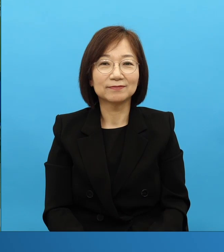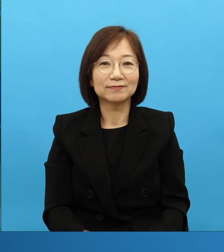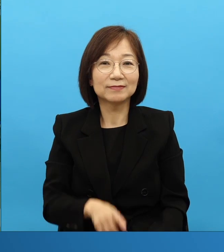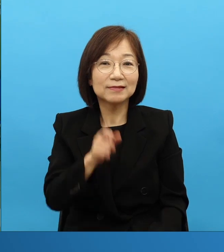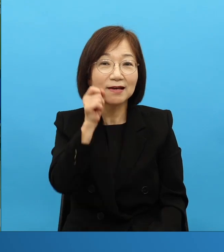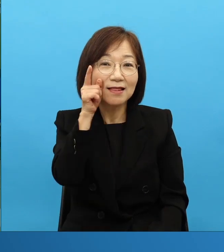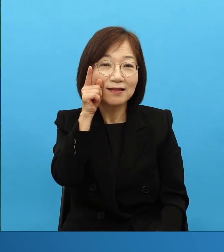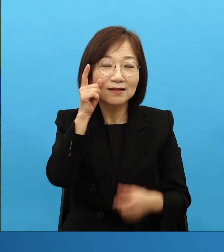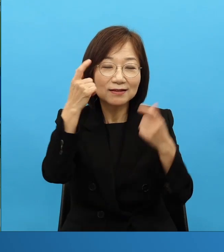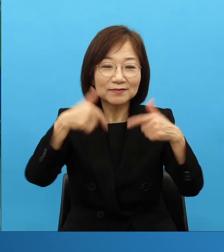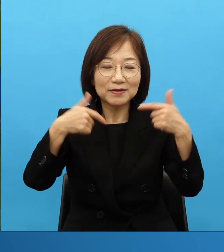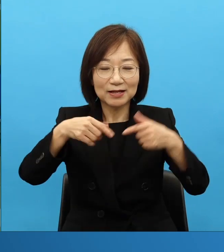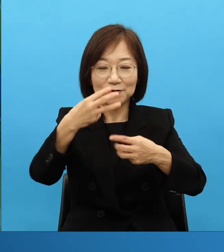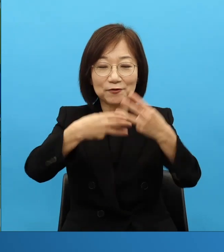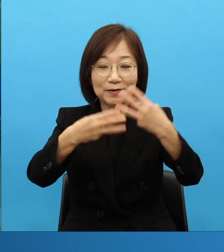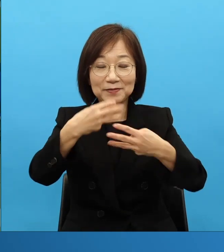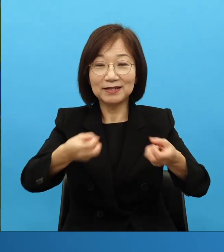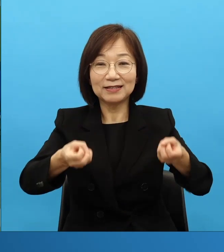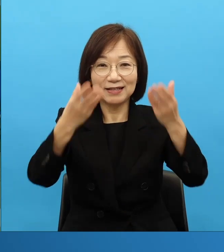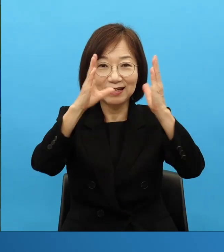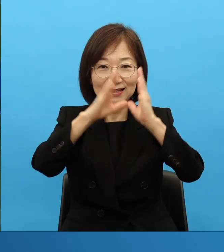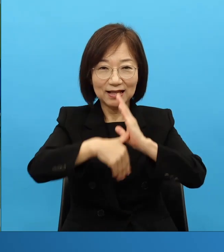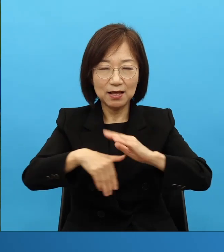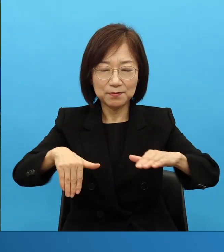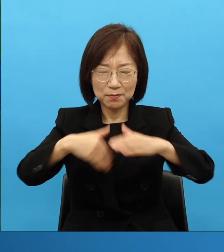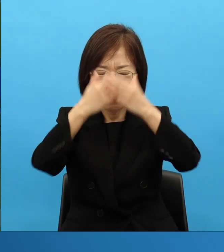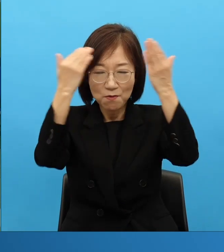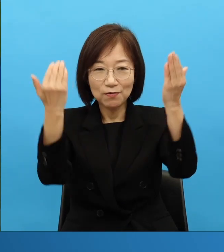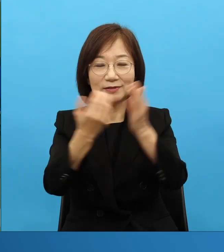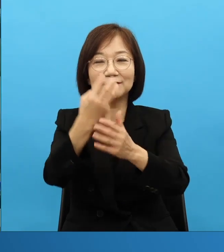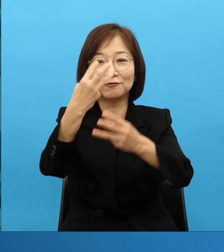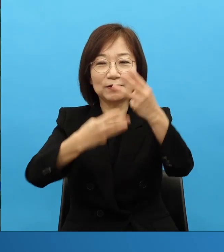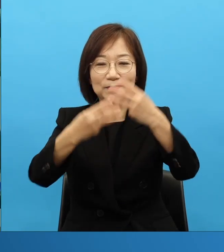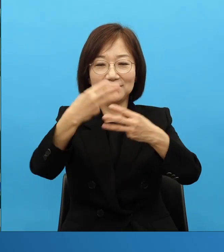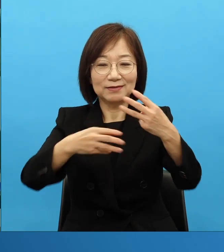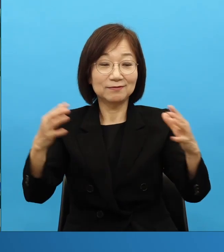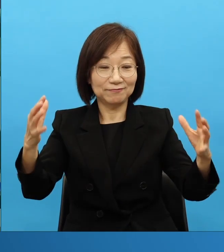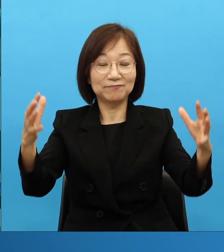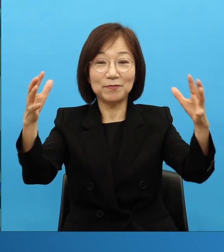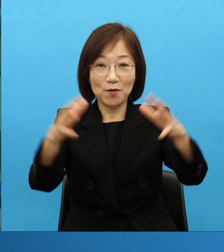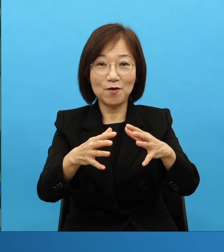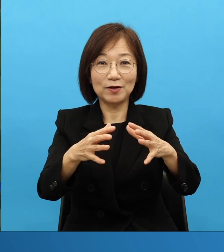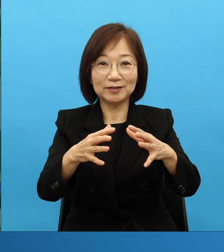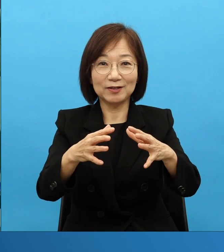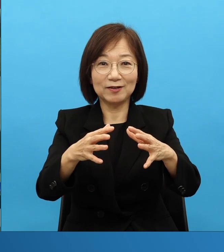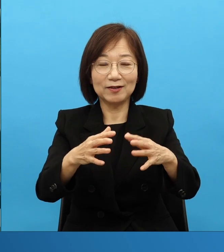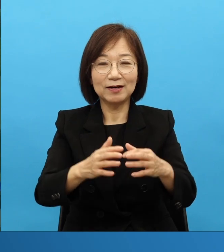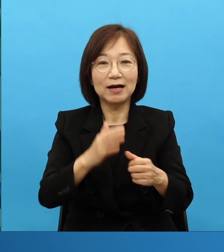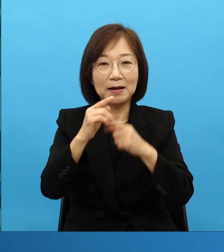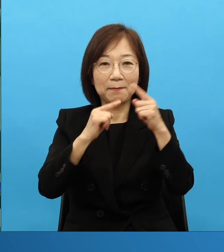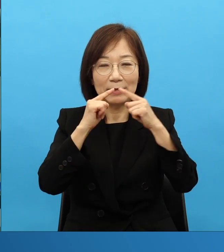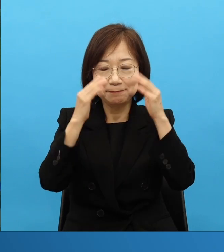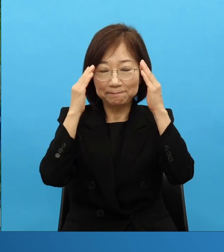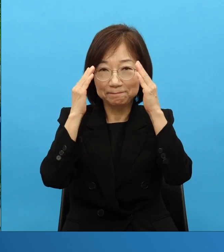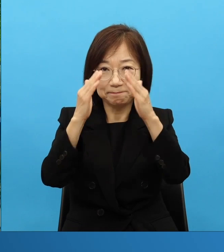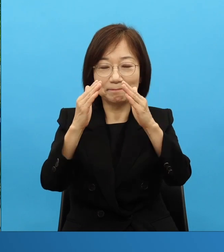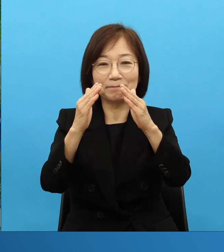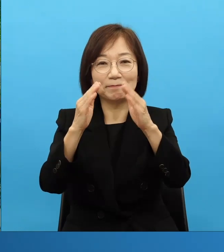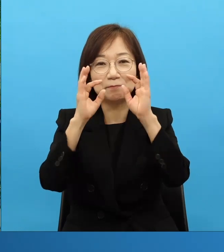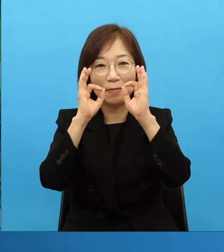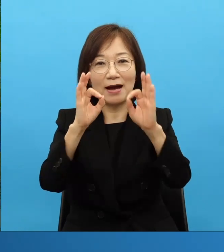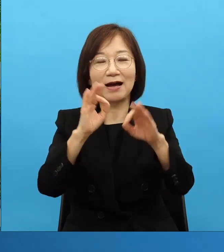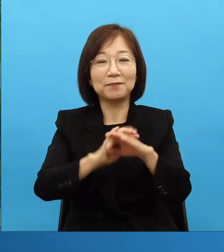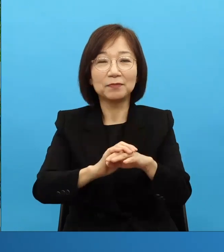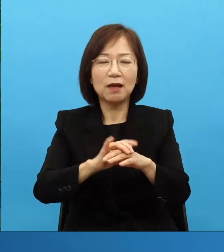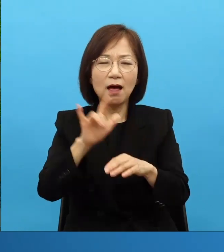매달 렘넌트 데이에는 모든 렘넌트들이 모여서 렘넌트 데이 말씀을 들어.